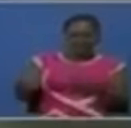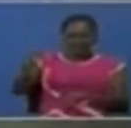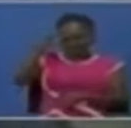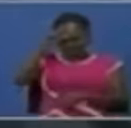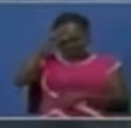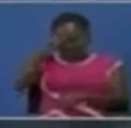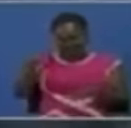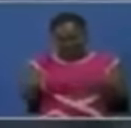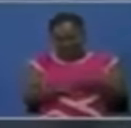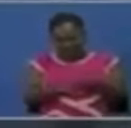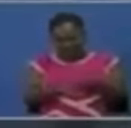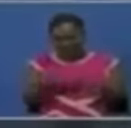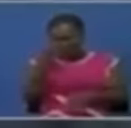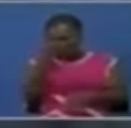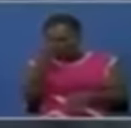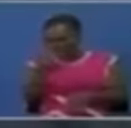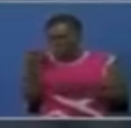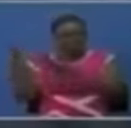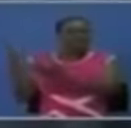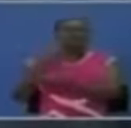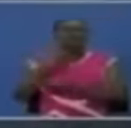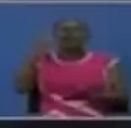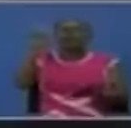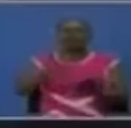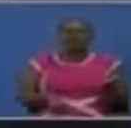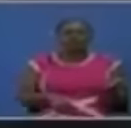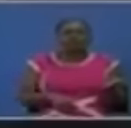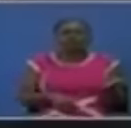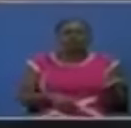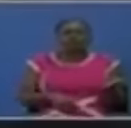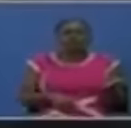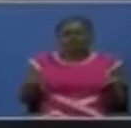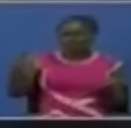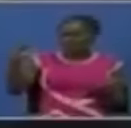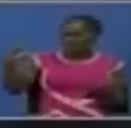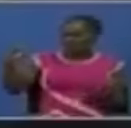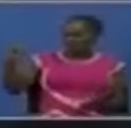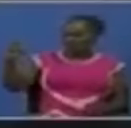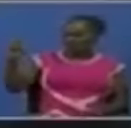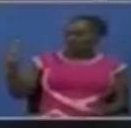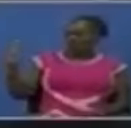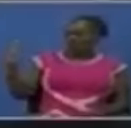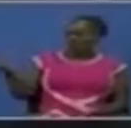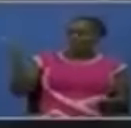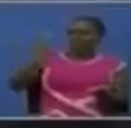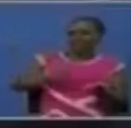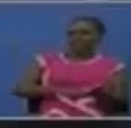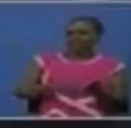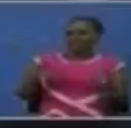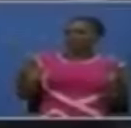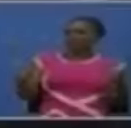Bwana naibu, hawa watu wanatakaje haswa na hii serikali yenu ya Jubilee? Ile code haijasajiliwa mahali